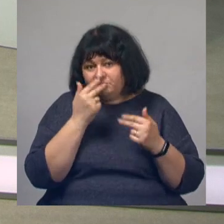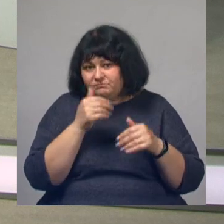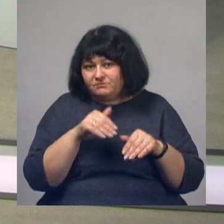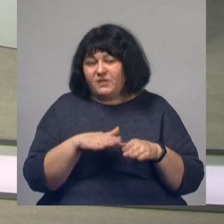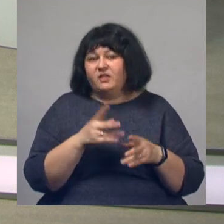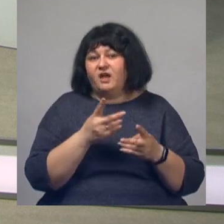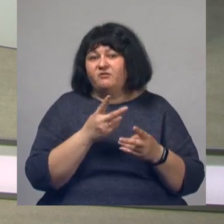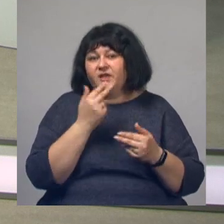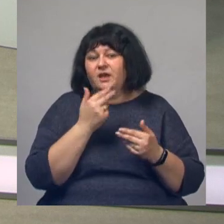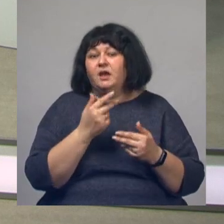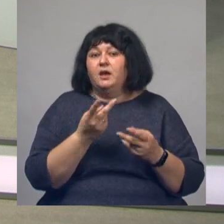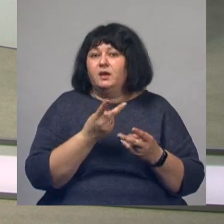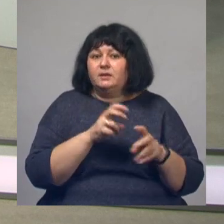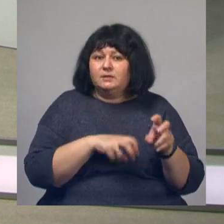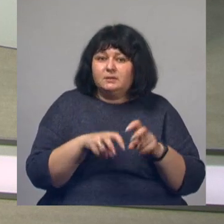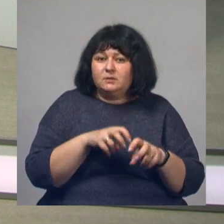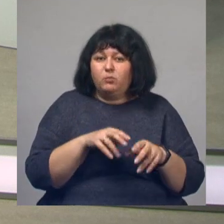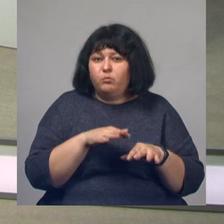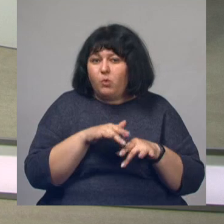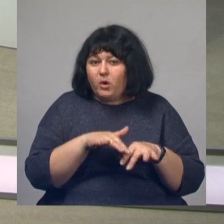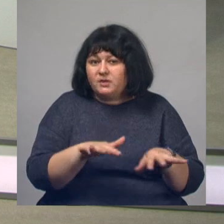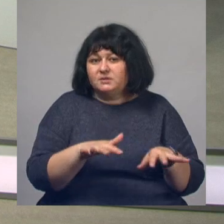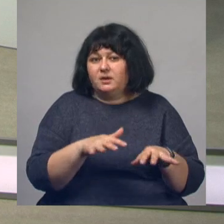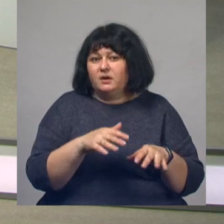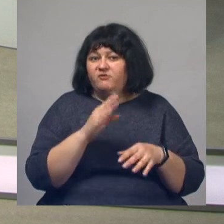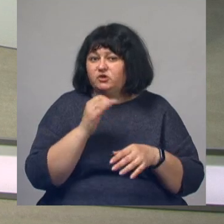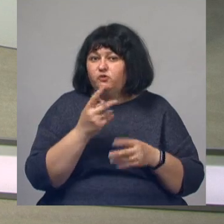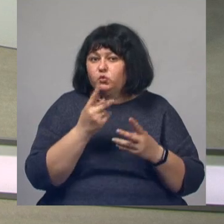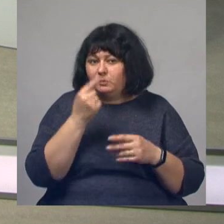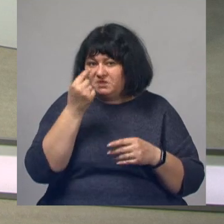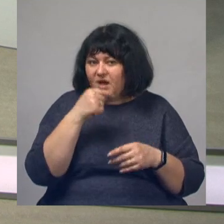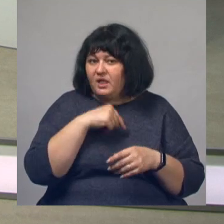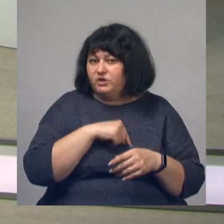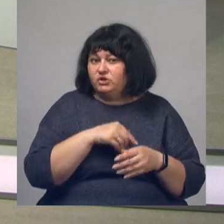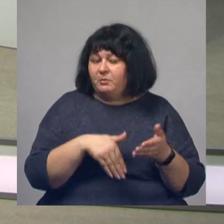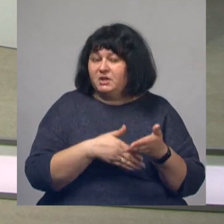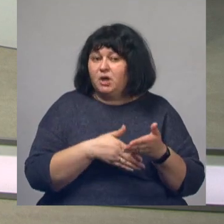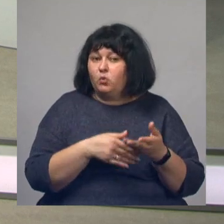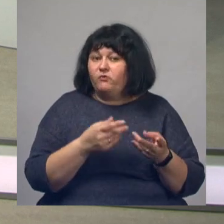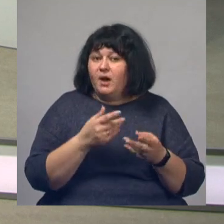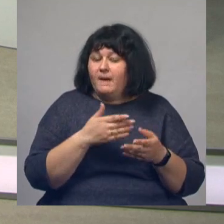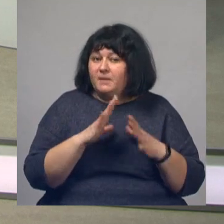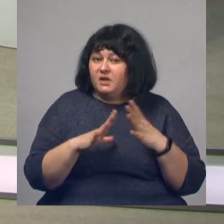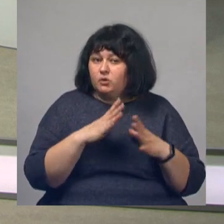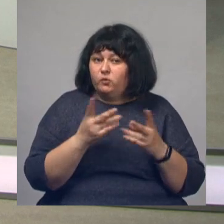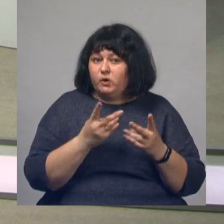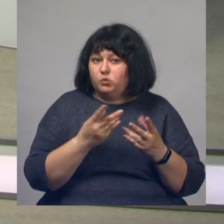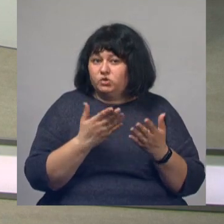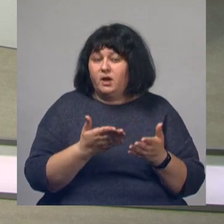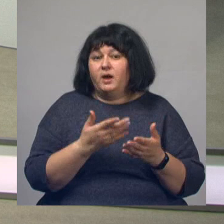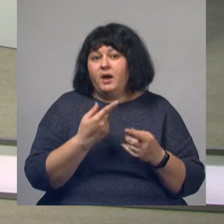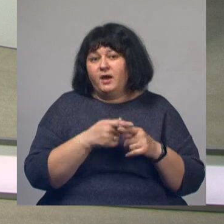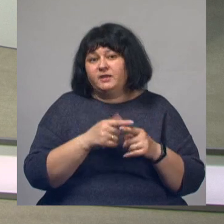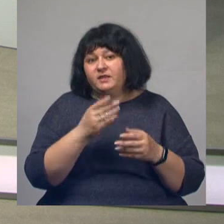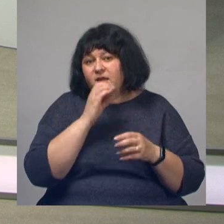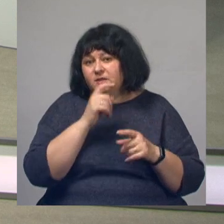вот момента поиска самого вещества, нужна какая-то и психологическая подготовка. Наверное, для собаки такие соревнования – это тоже стресс?